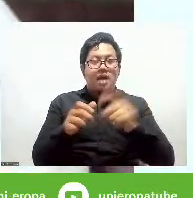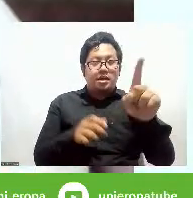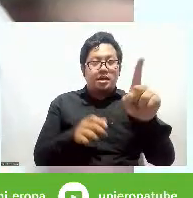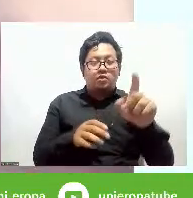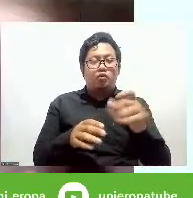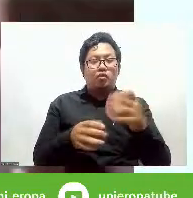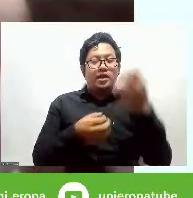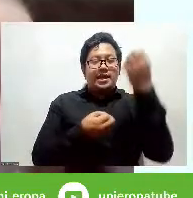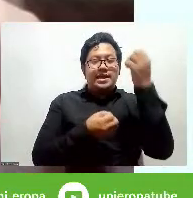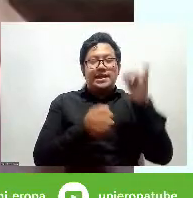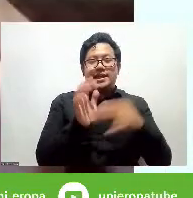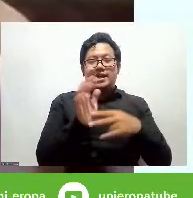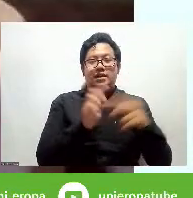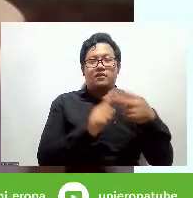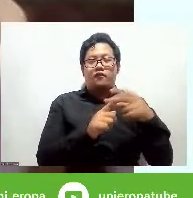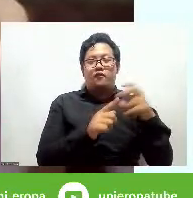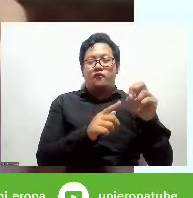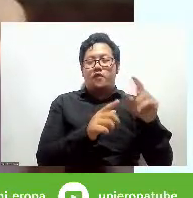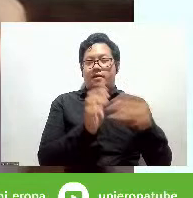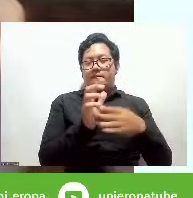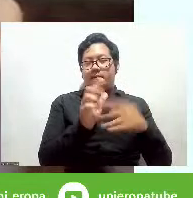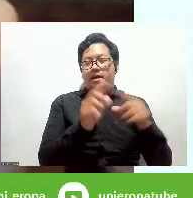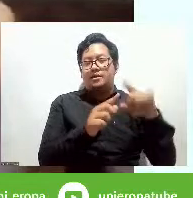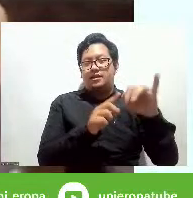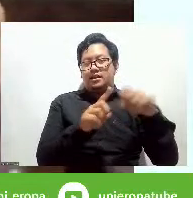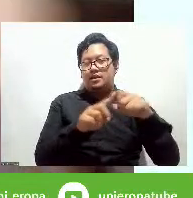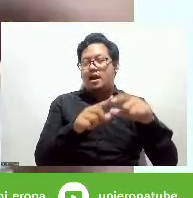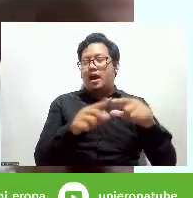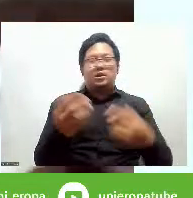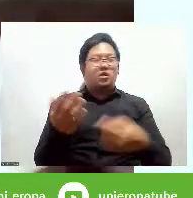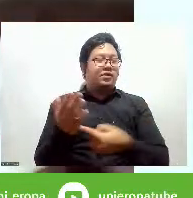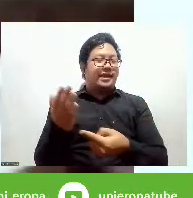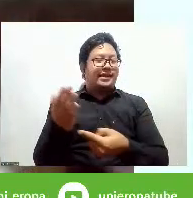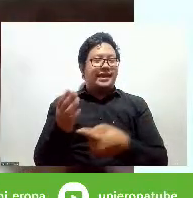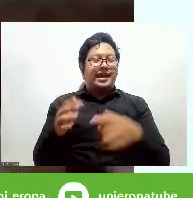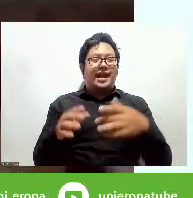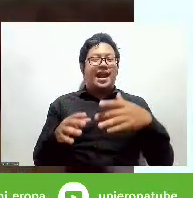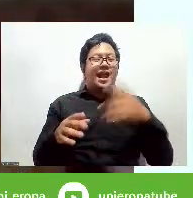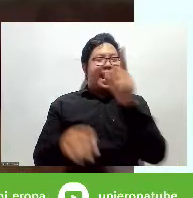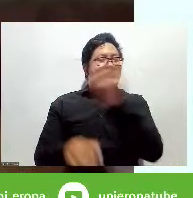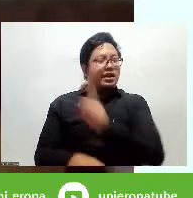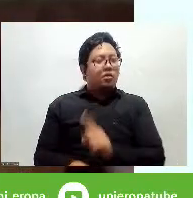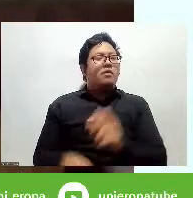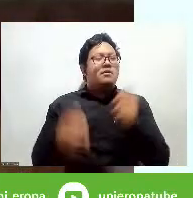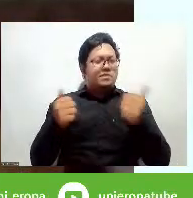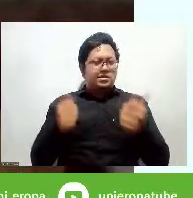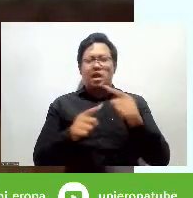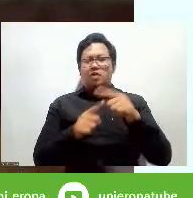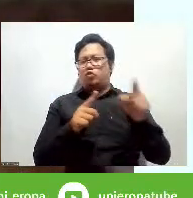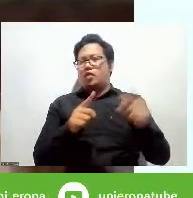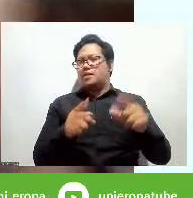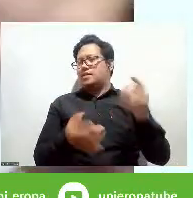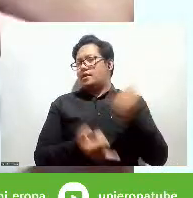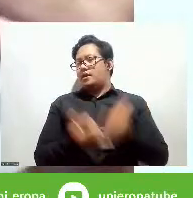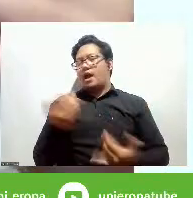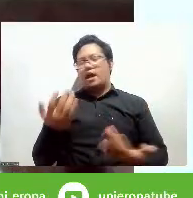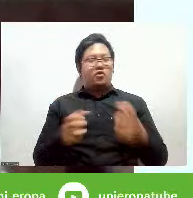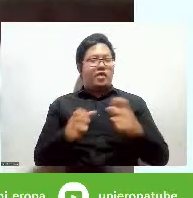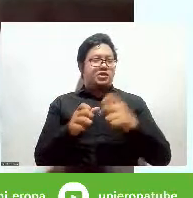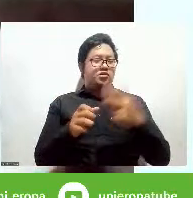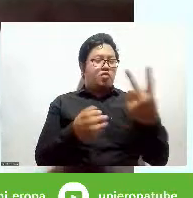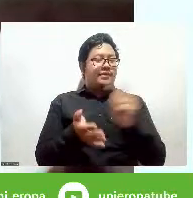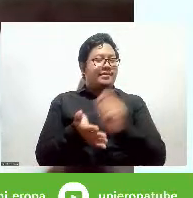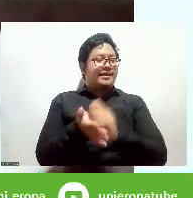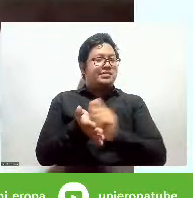di elektro itu bisa kemudian eh tugas akhirnya atau mungkin mis2 ngambil tesisnya itu mengenai